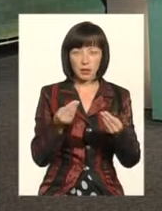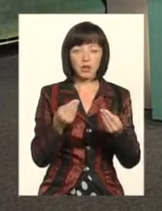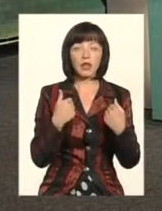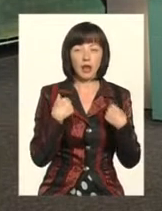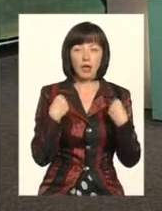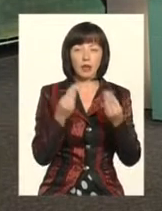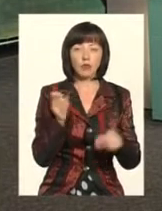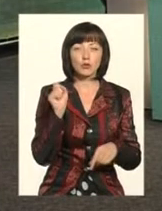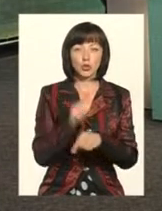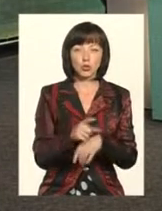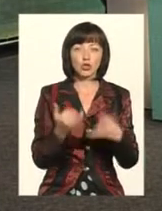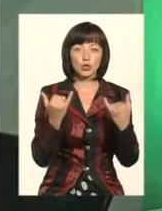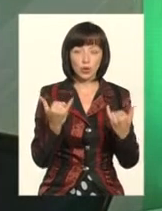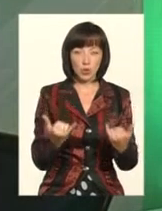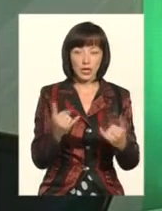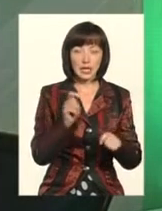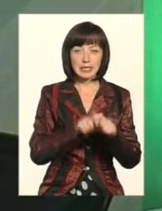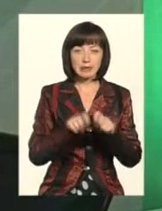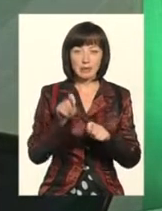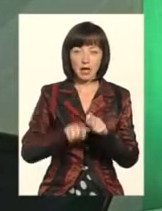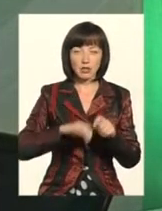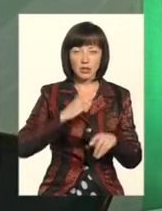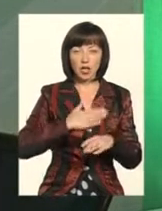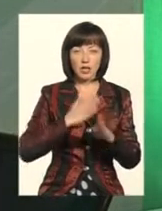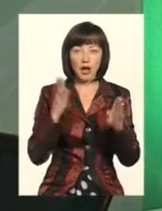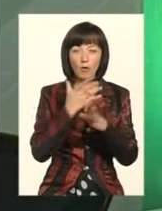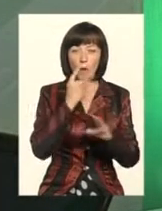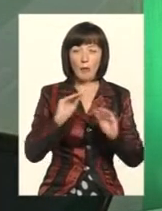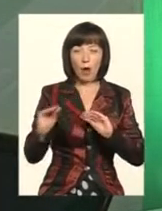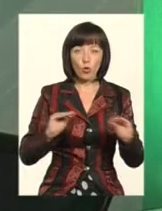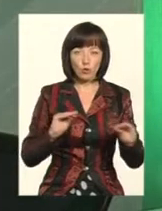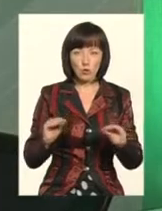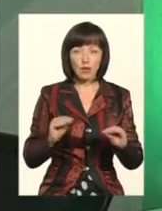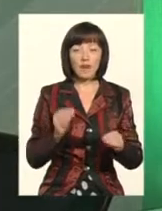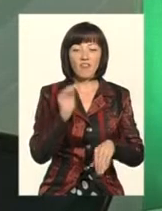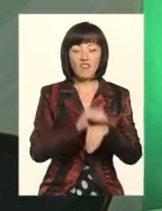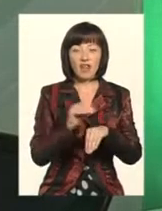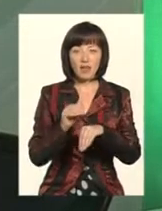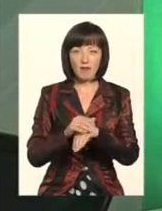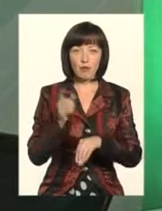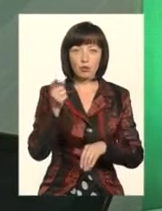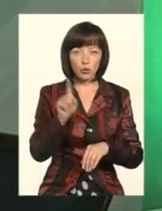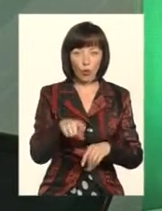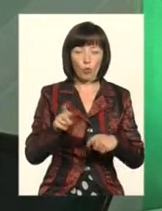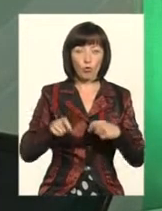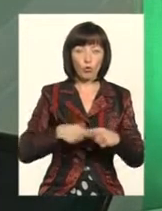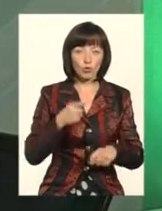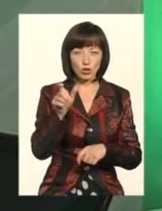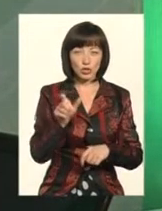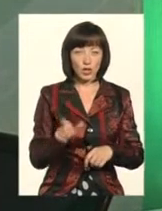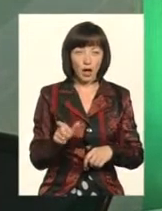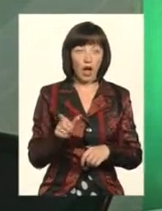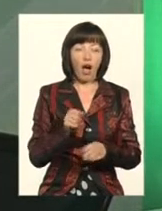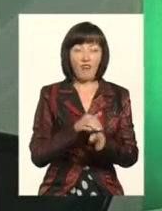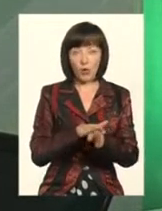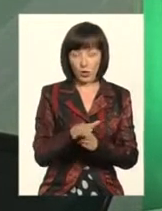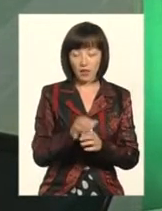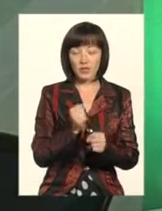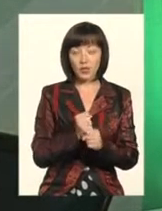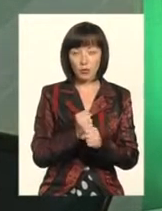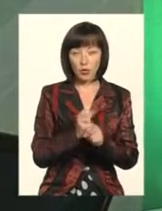Я дам доручення сьогодні ж інспекції нашої з екології благоустрою, і ми виявимо того порушника, не порушника, а виконавця